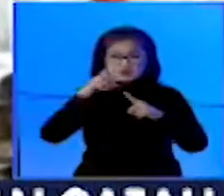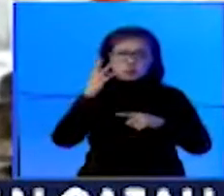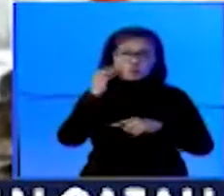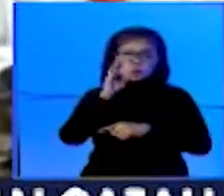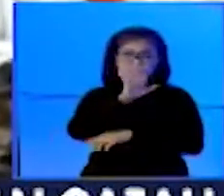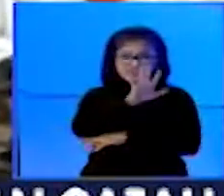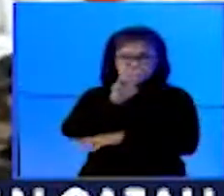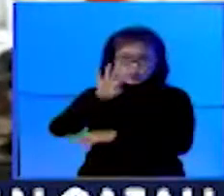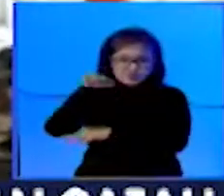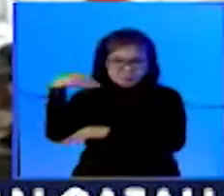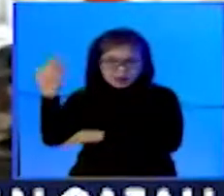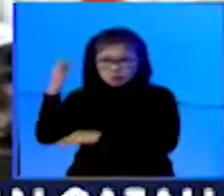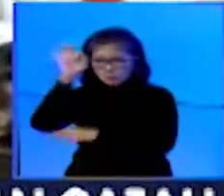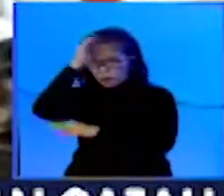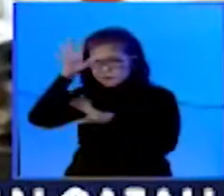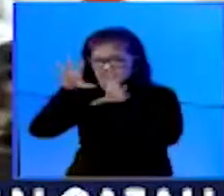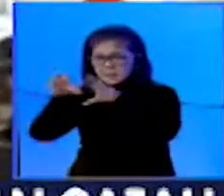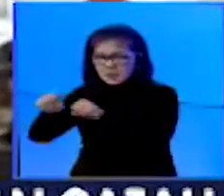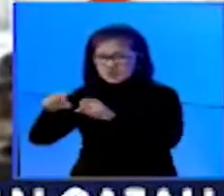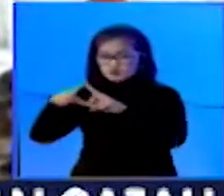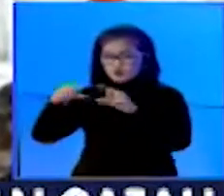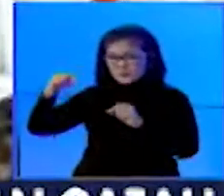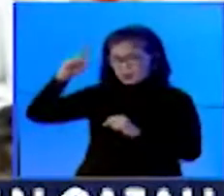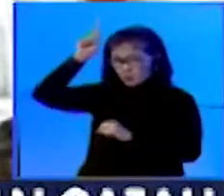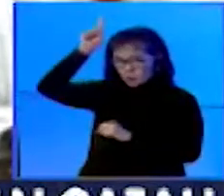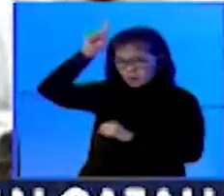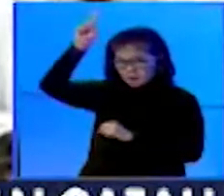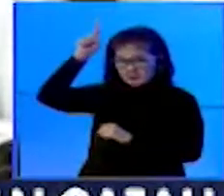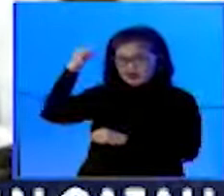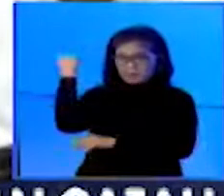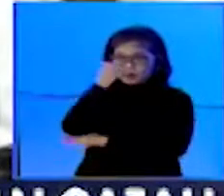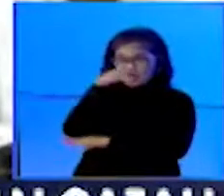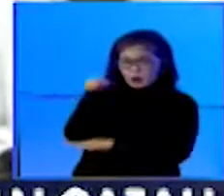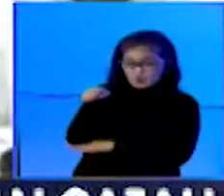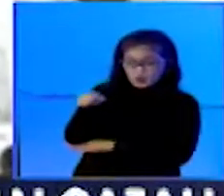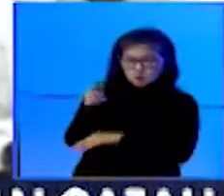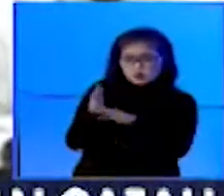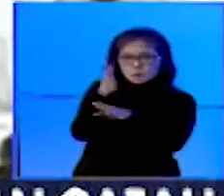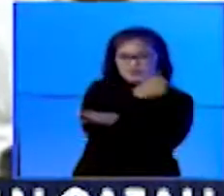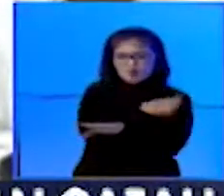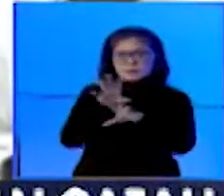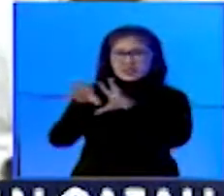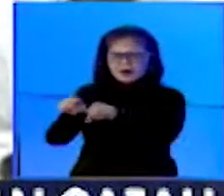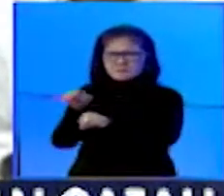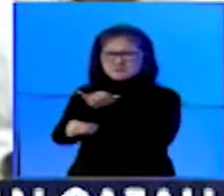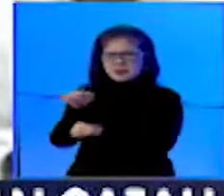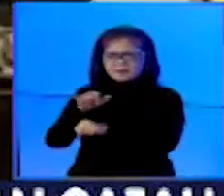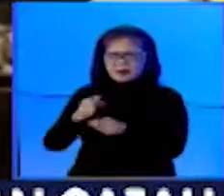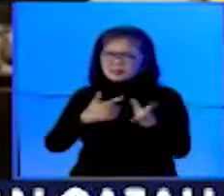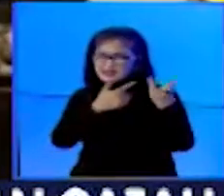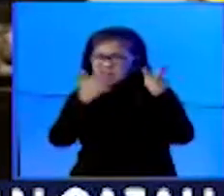ditangkap polisi di Sumatera Utara. Pelaku ANR adalah residivis kasus yang sama, menembak mati gajah liar pada